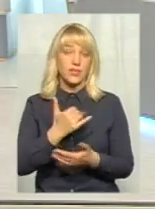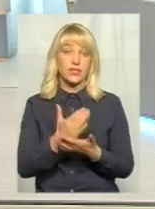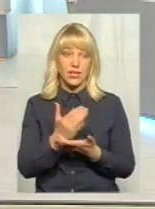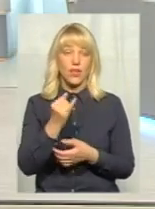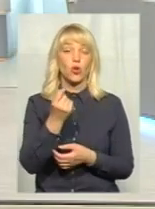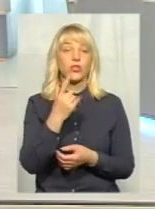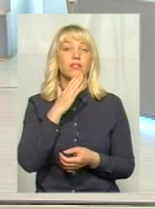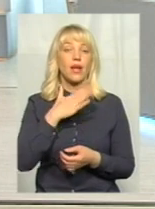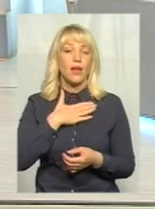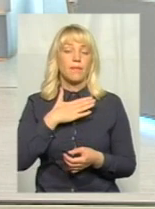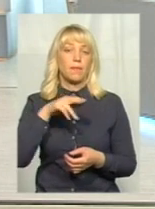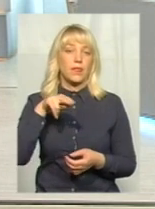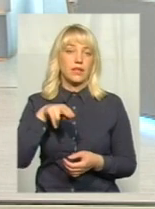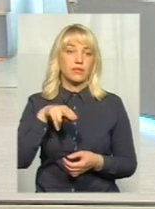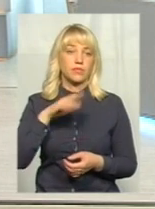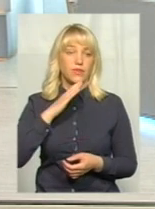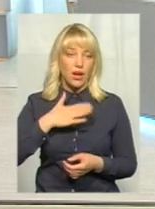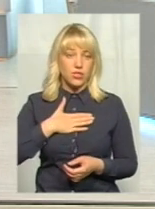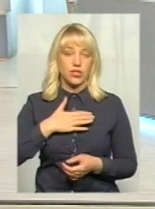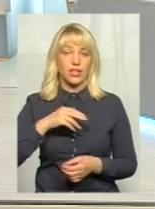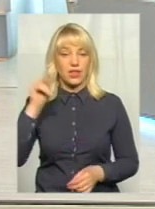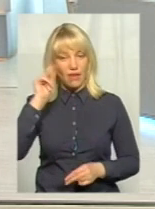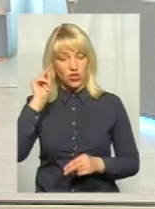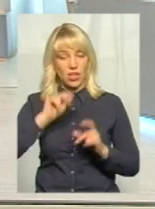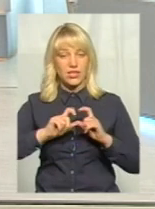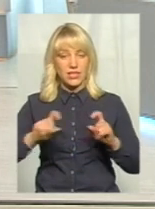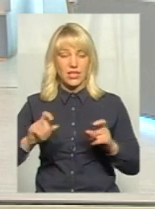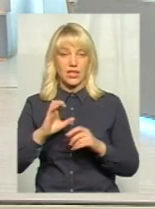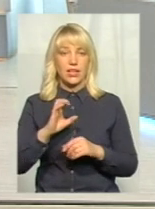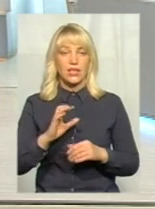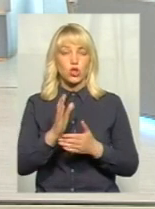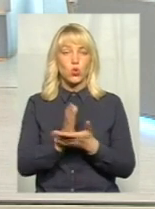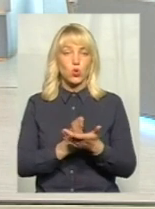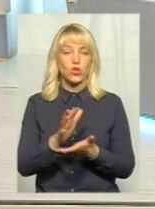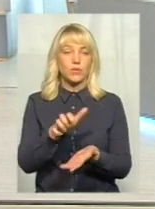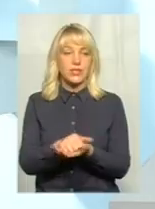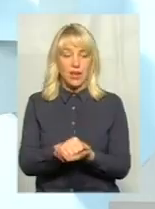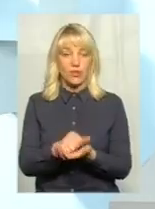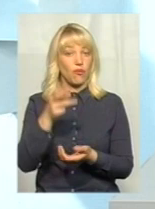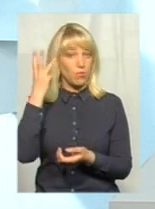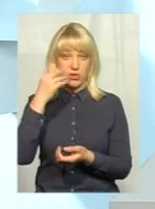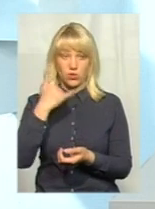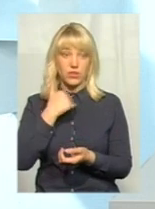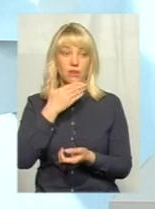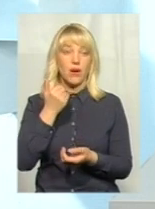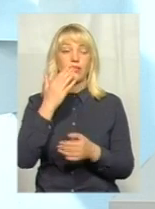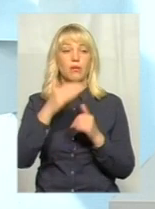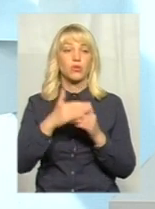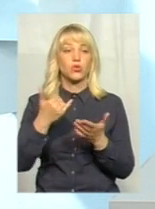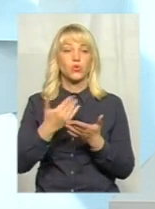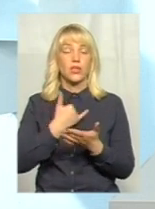11 наших наших навчальних закладів служби зайнятості. Ну, в Хмельницькому його немає, але найближче у нас є